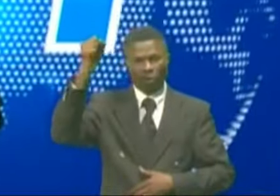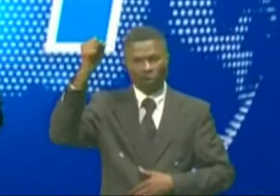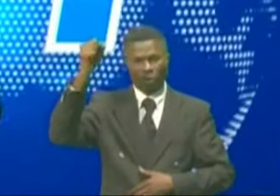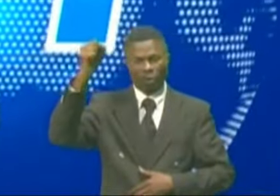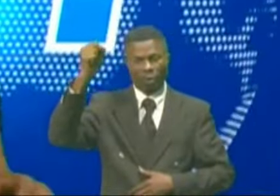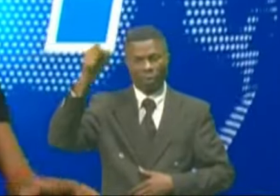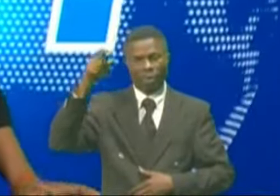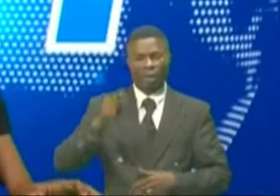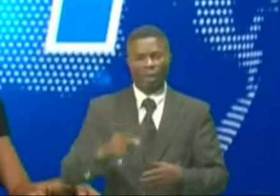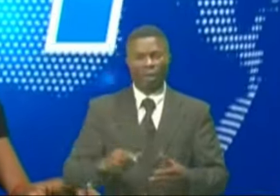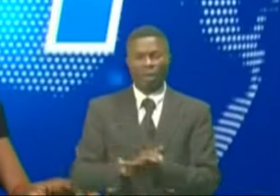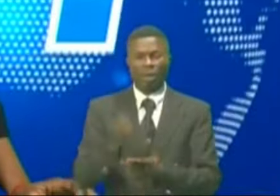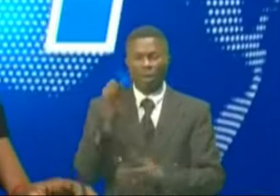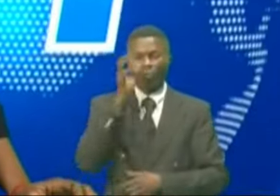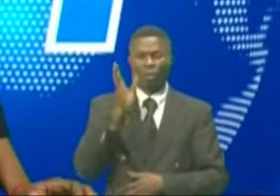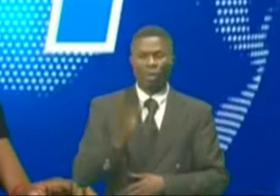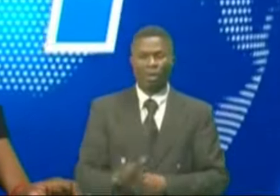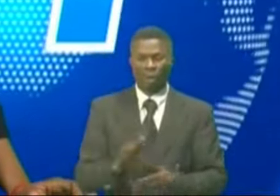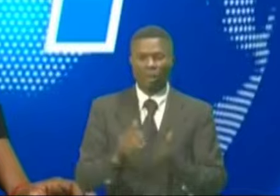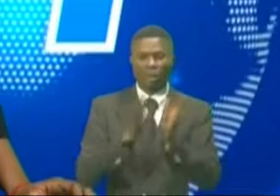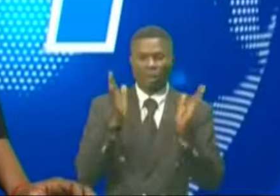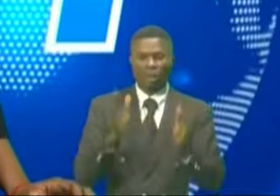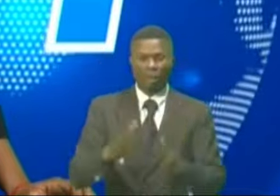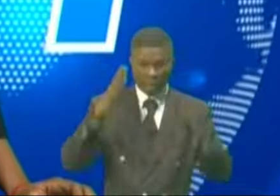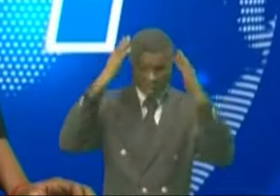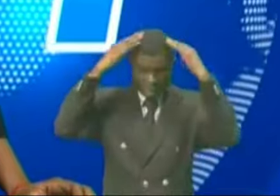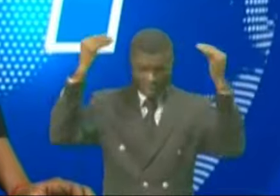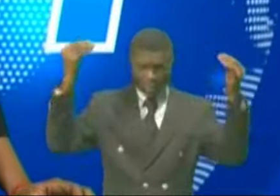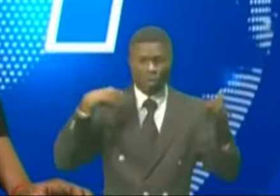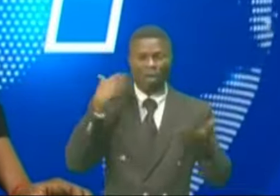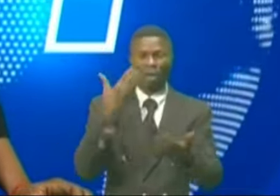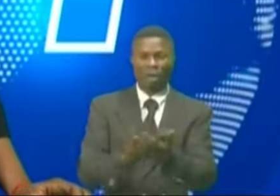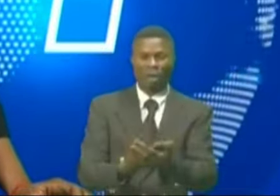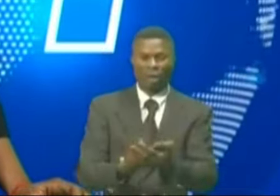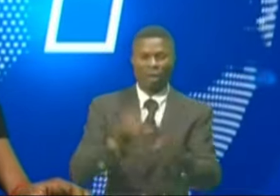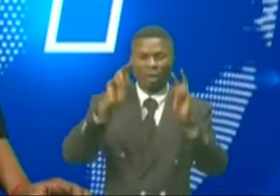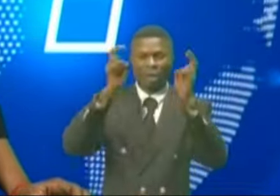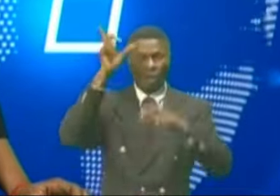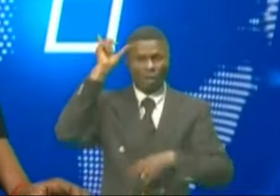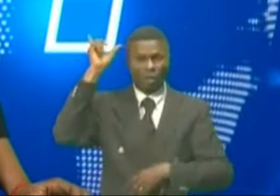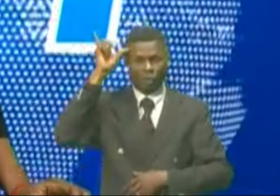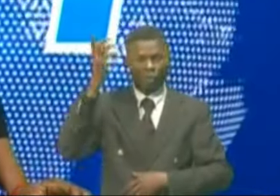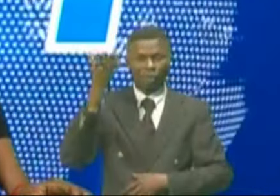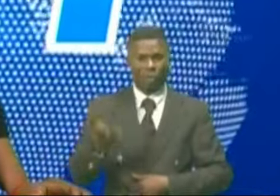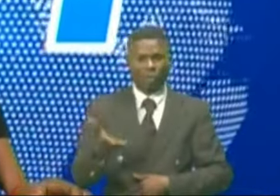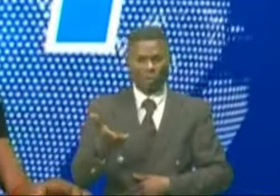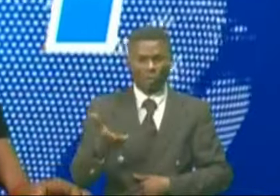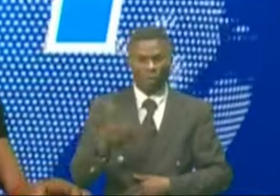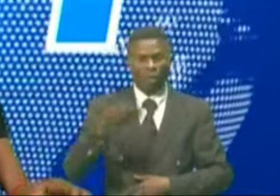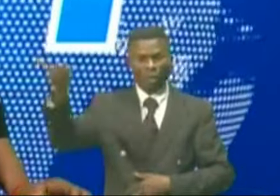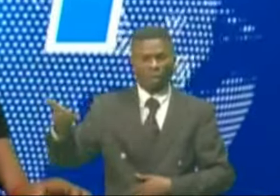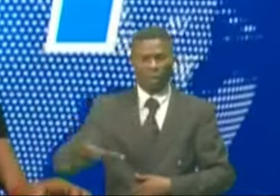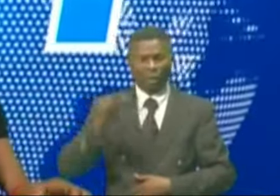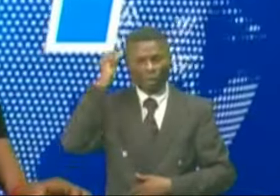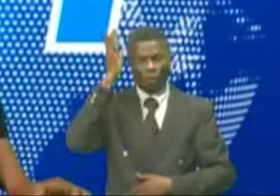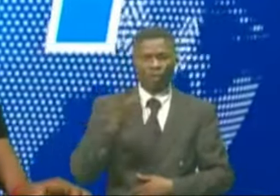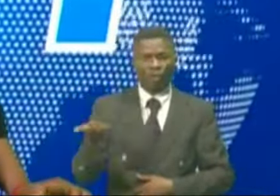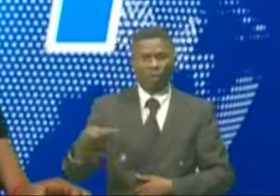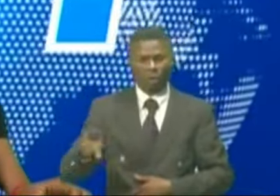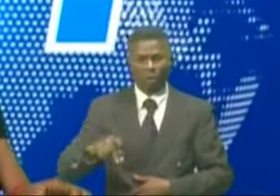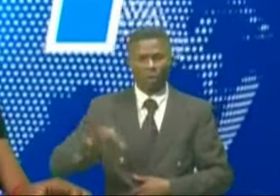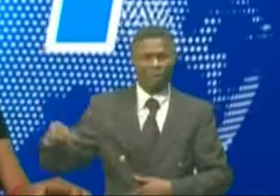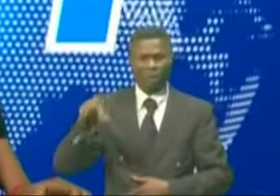de la Pentecôte, l'artiste musicien chrétien Moïse Mbiye est arrivé à Lubumbashi, province du Haut-Katanga, reçu par le gouverneur de